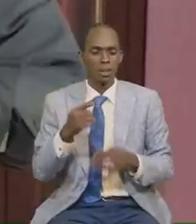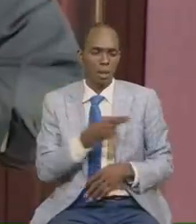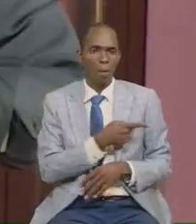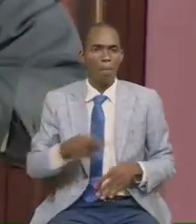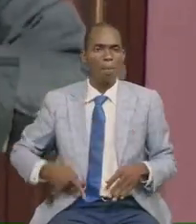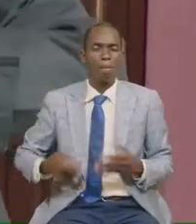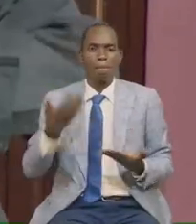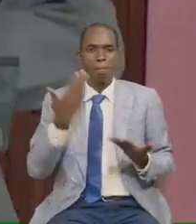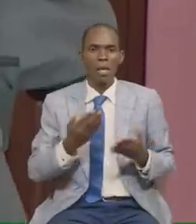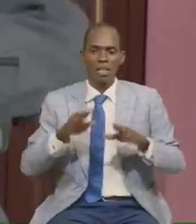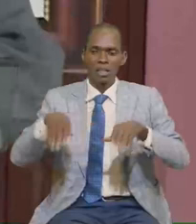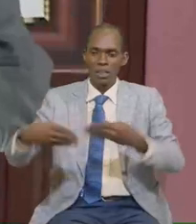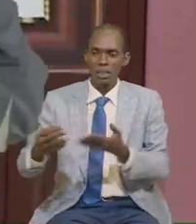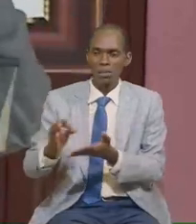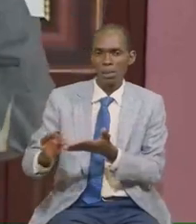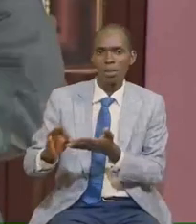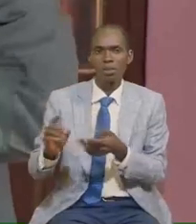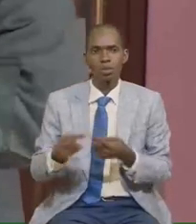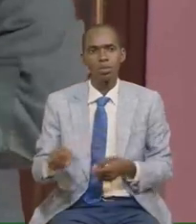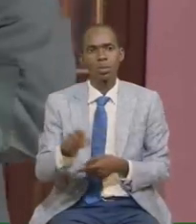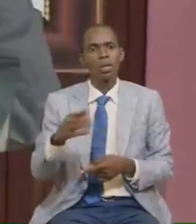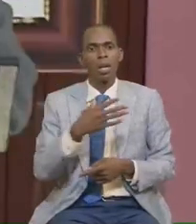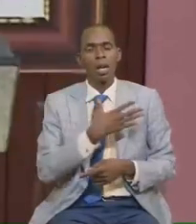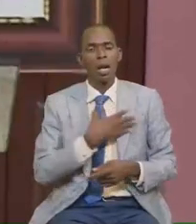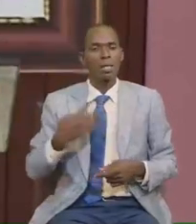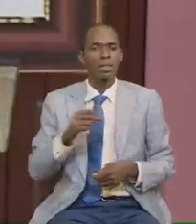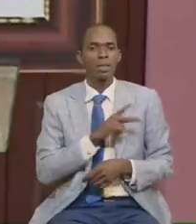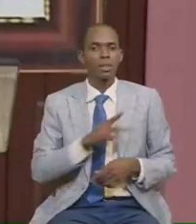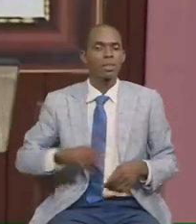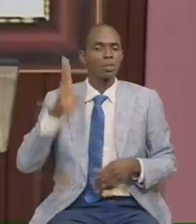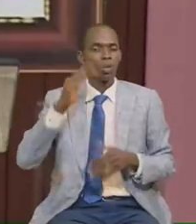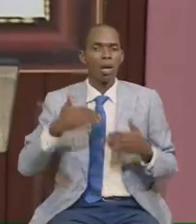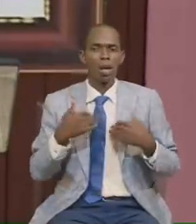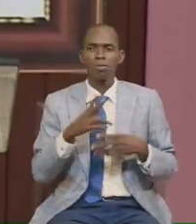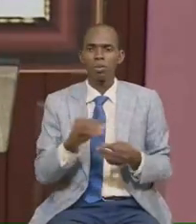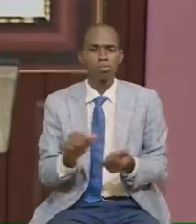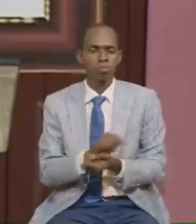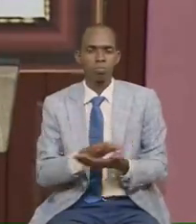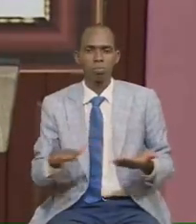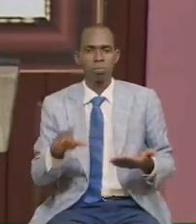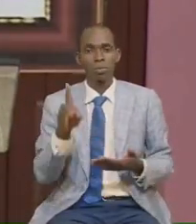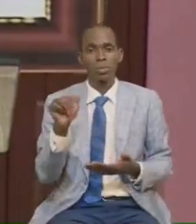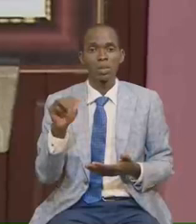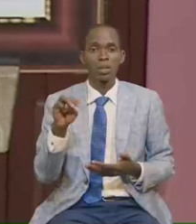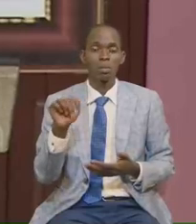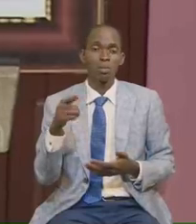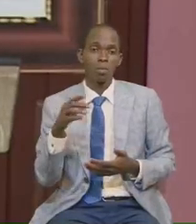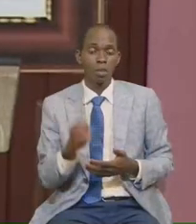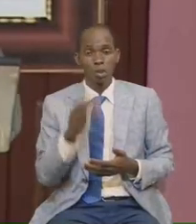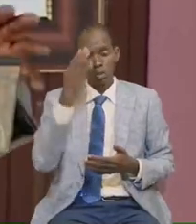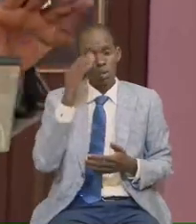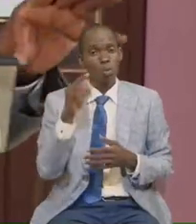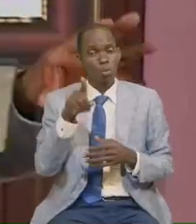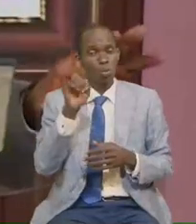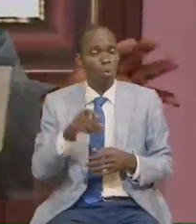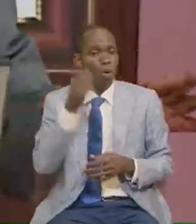le roi ne souffrit aucun dommage. Tu dois comprendre, là où tu es employé, n'importe où tu travailles,